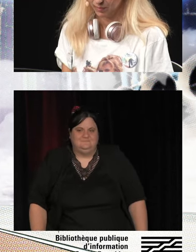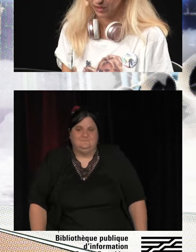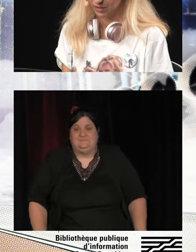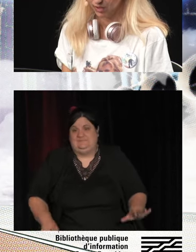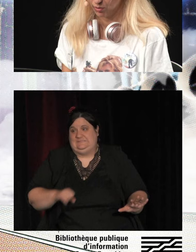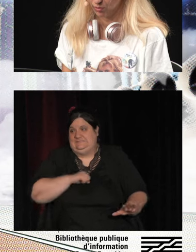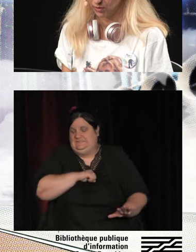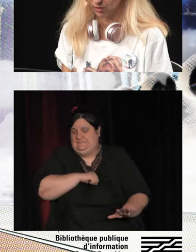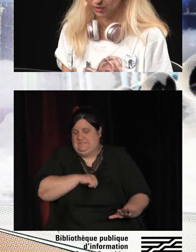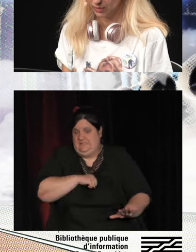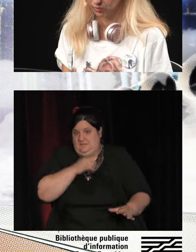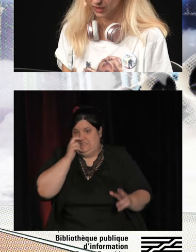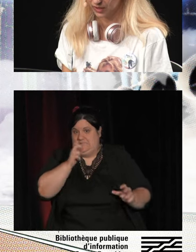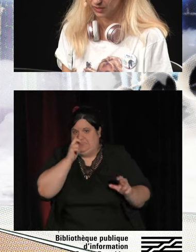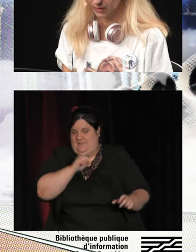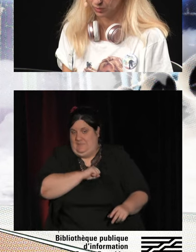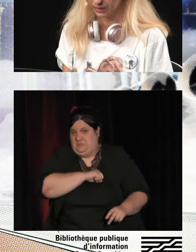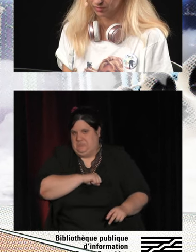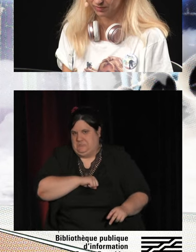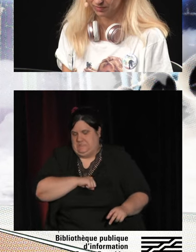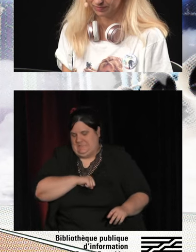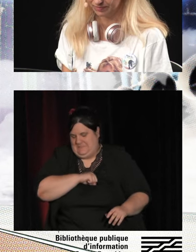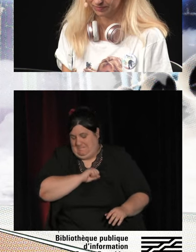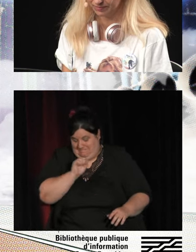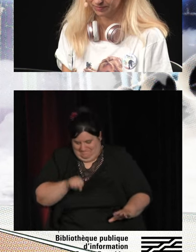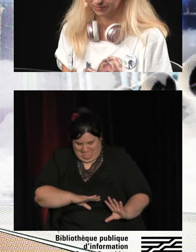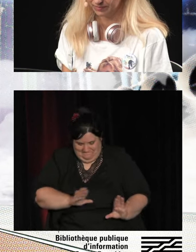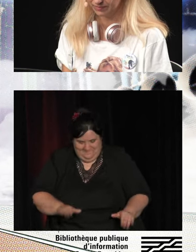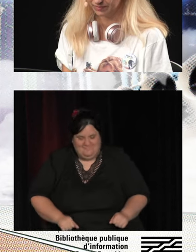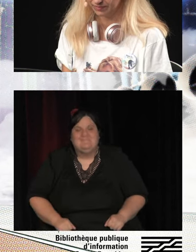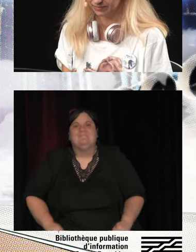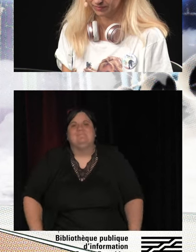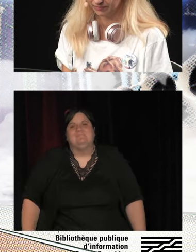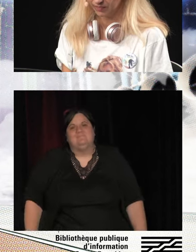Je suis désolée pour la saturation du micro. Pardon de crier, pardon.